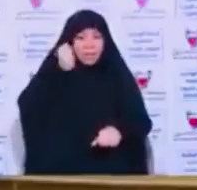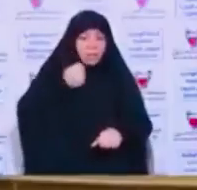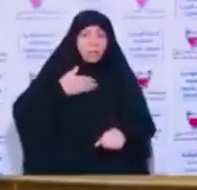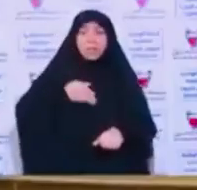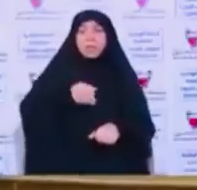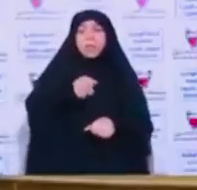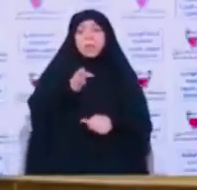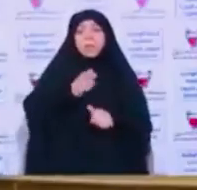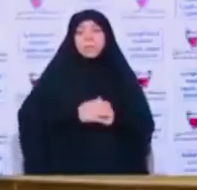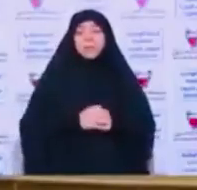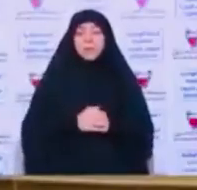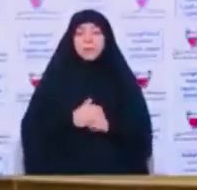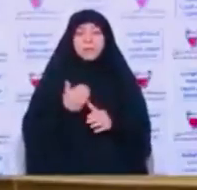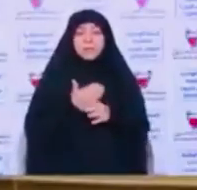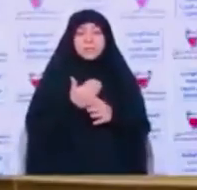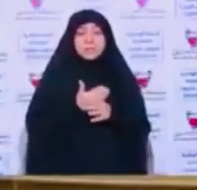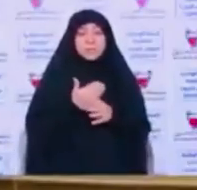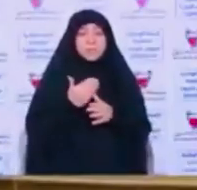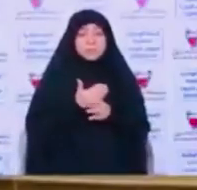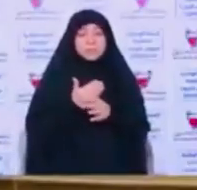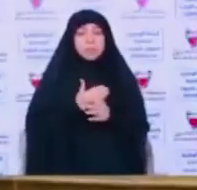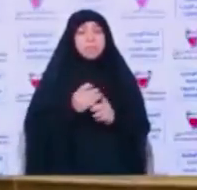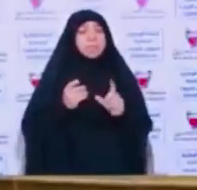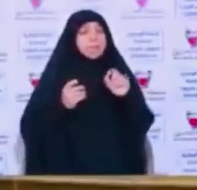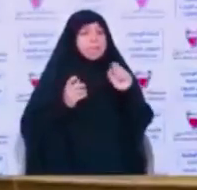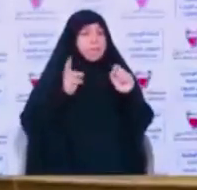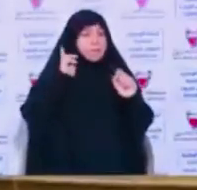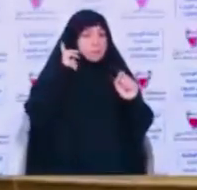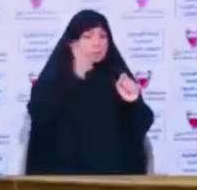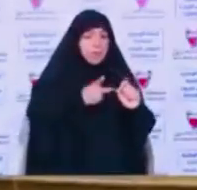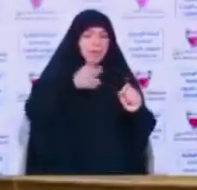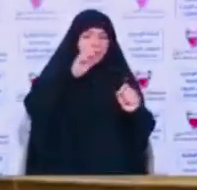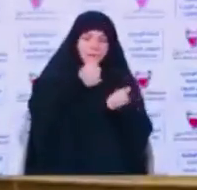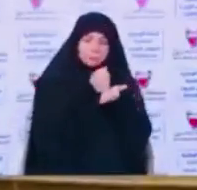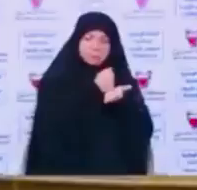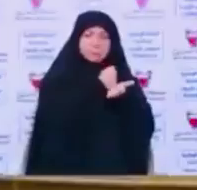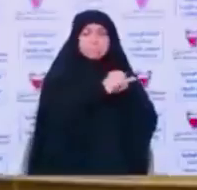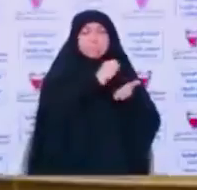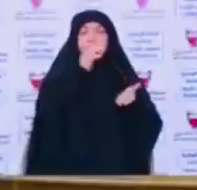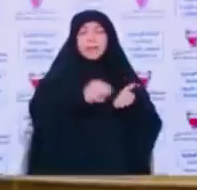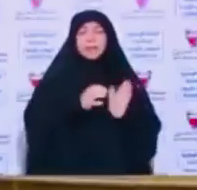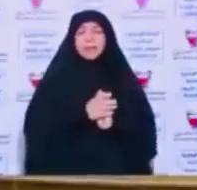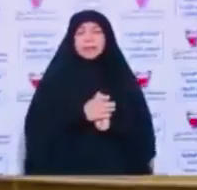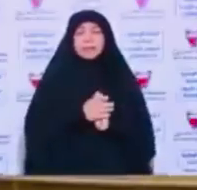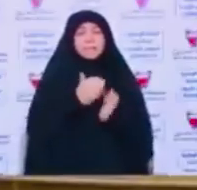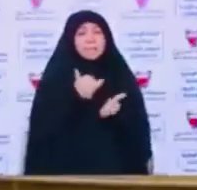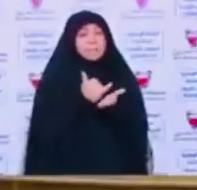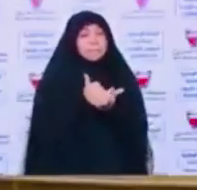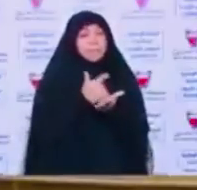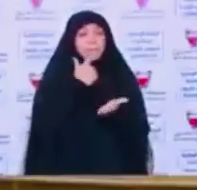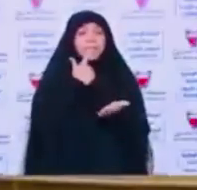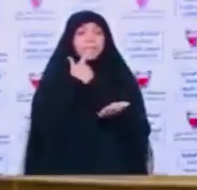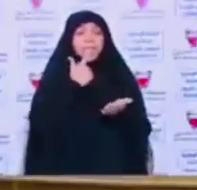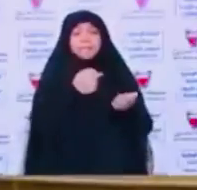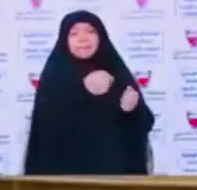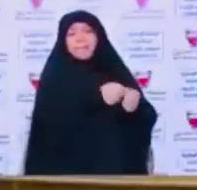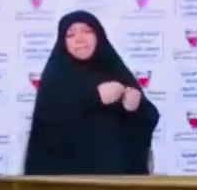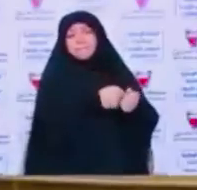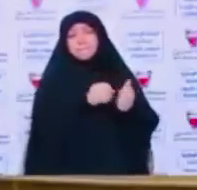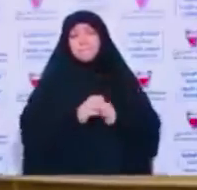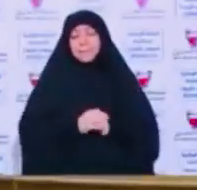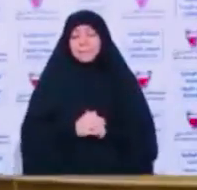المنهك بهذا الفيروس لمحاربة أو القضاء على هذا الفيروس. وهناك طبعا دراسات فعلا نشرت